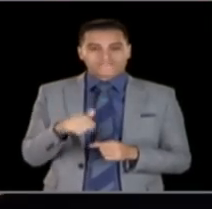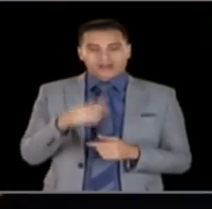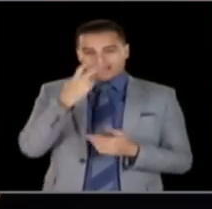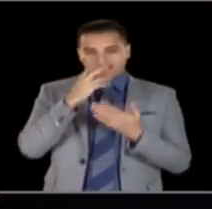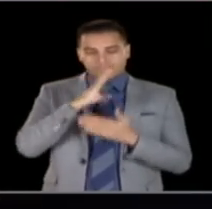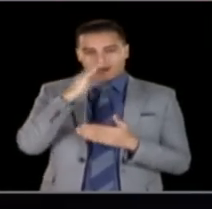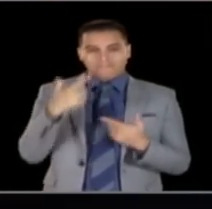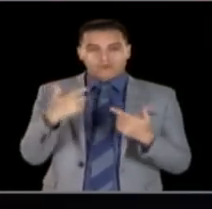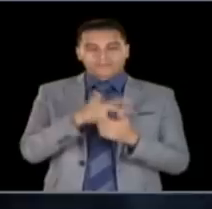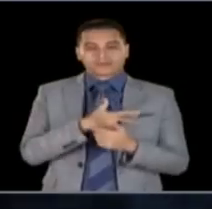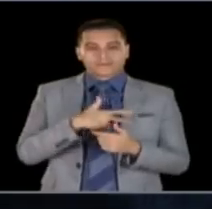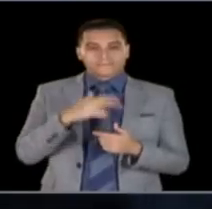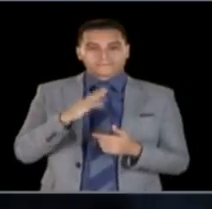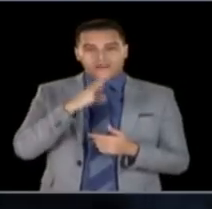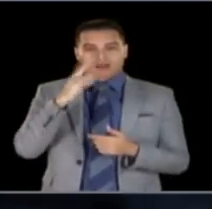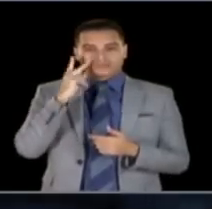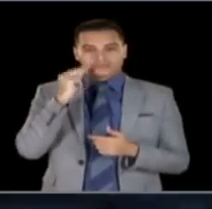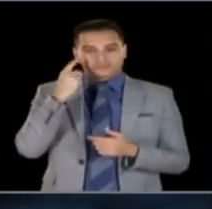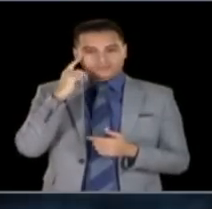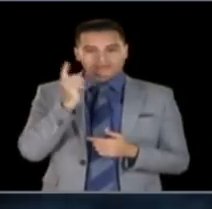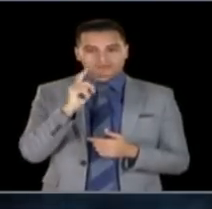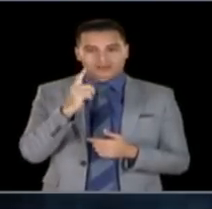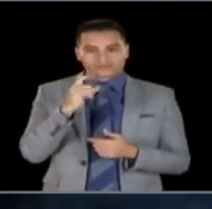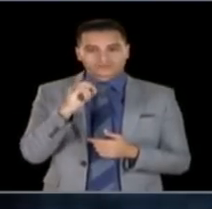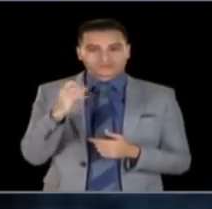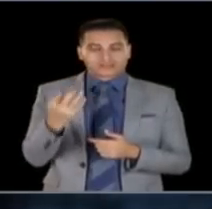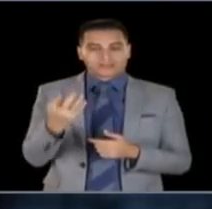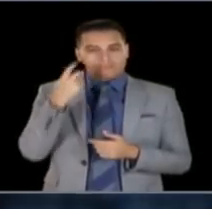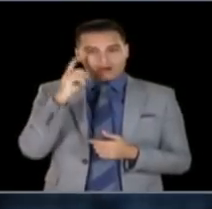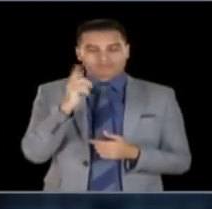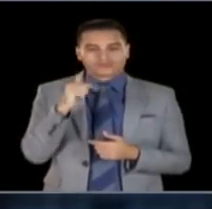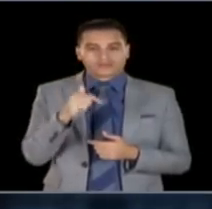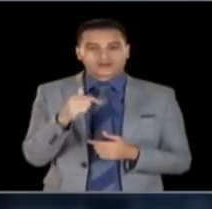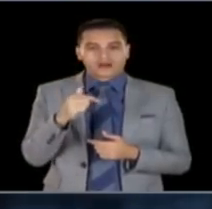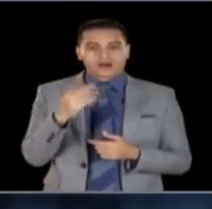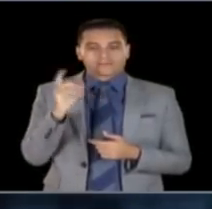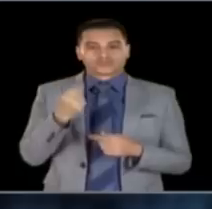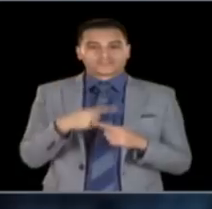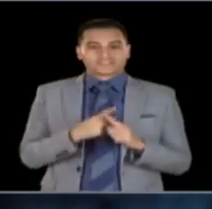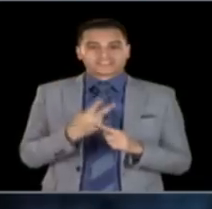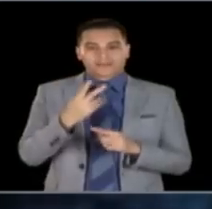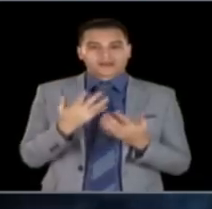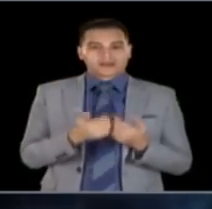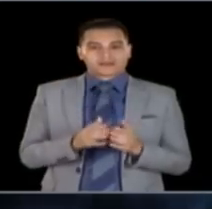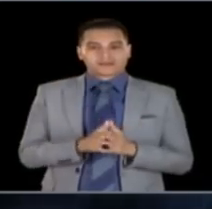مملوكي وقعت معركة برج السفر عام 1303؟ ما هو حاصل ضرب 15 في 7؟